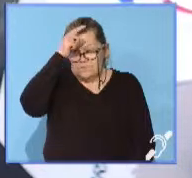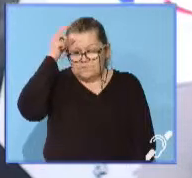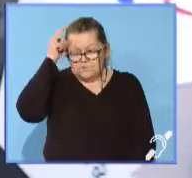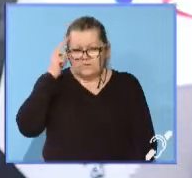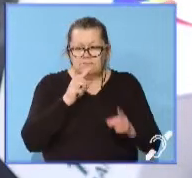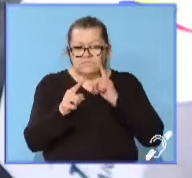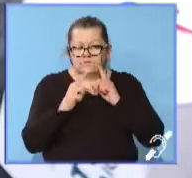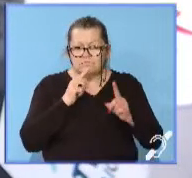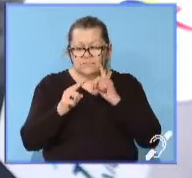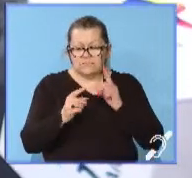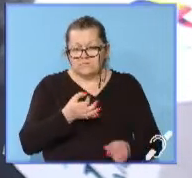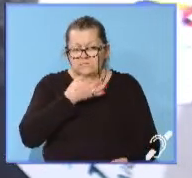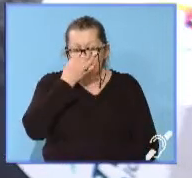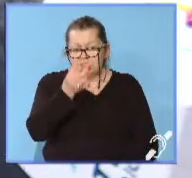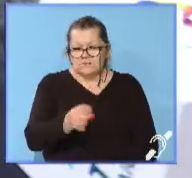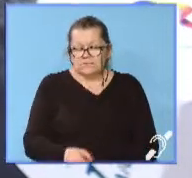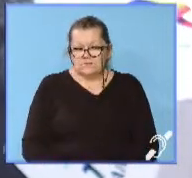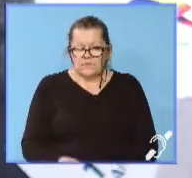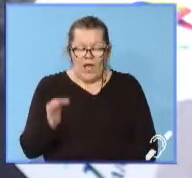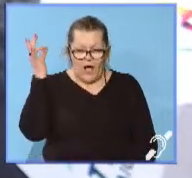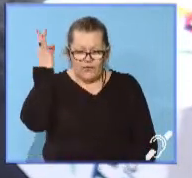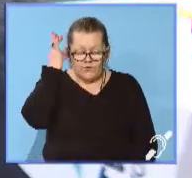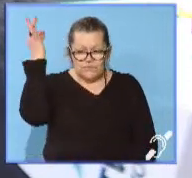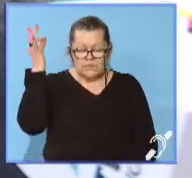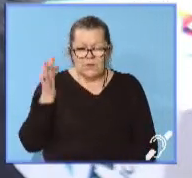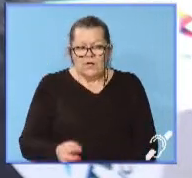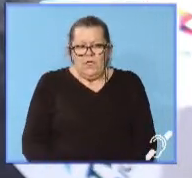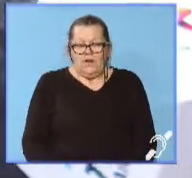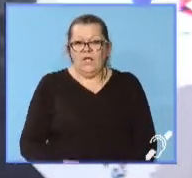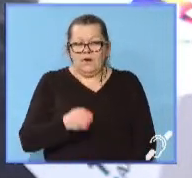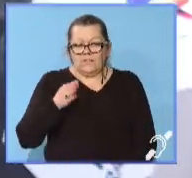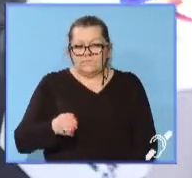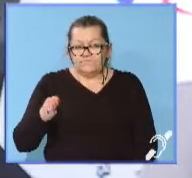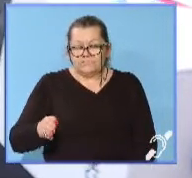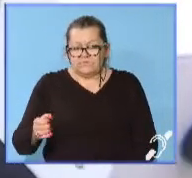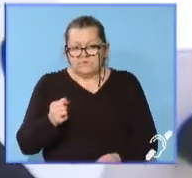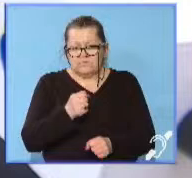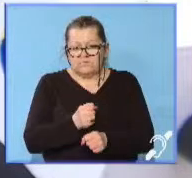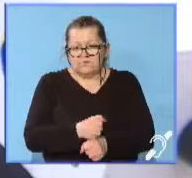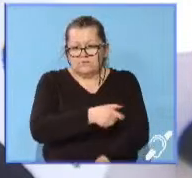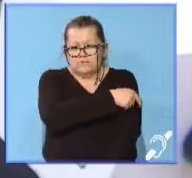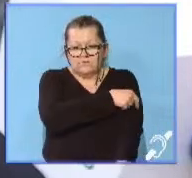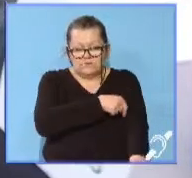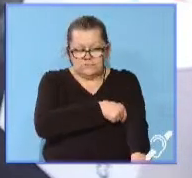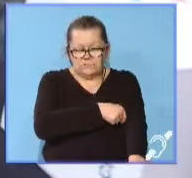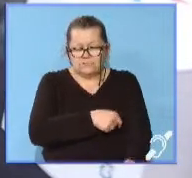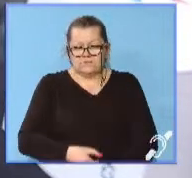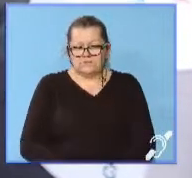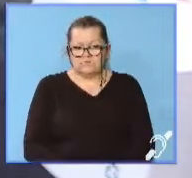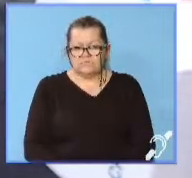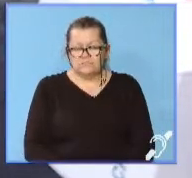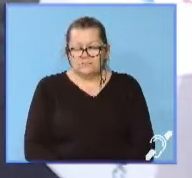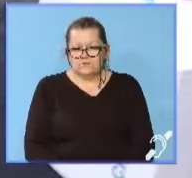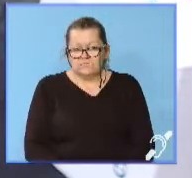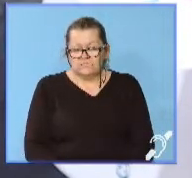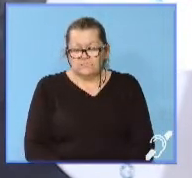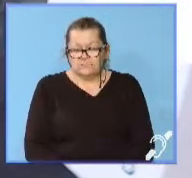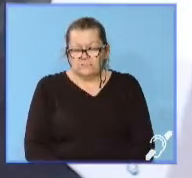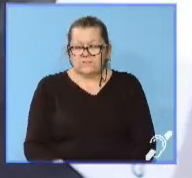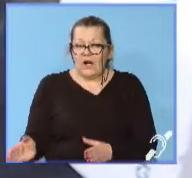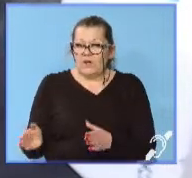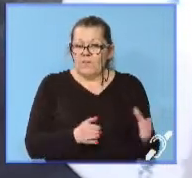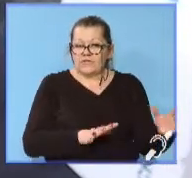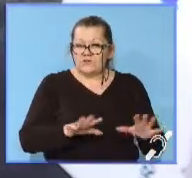ni s au promis că vom fi ascultați de atunci tot fac o comisie în care nu care nu și mai